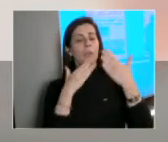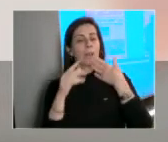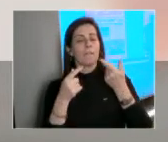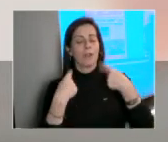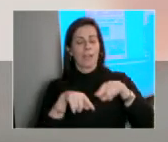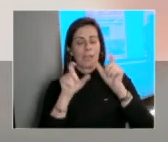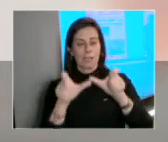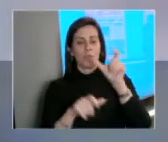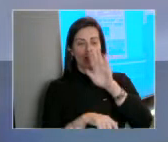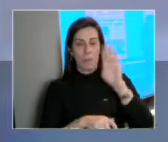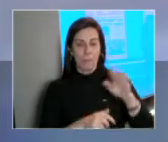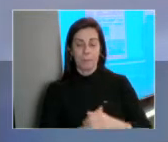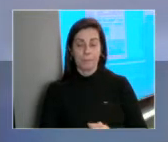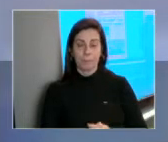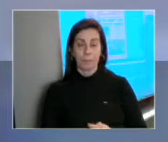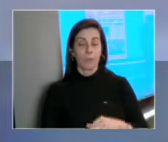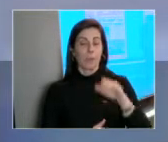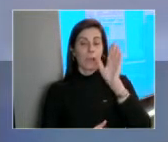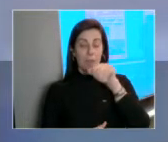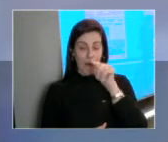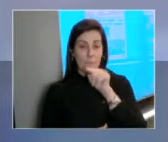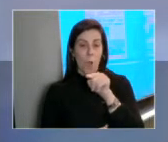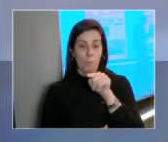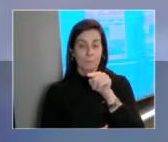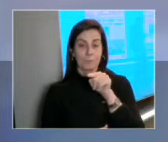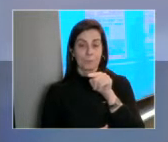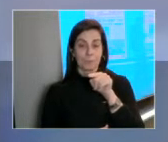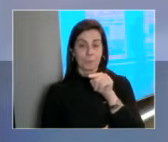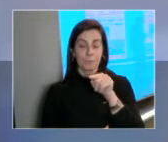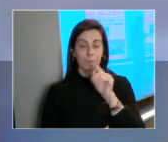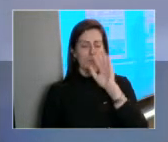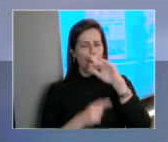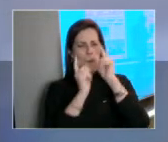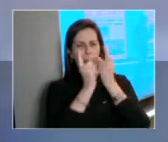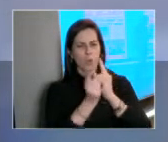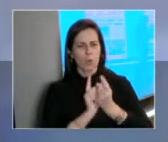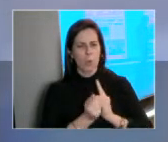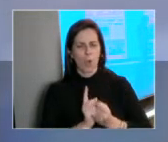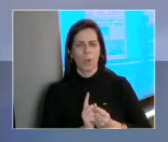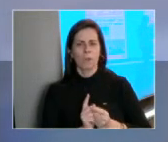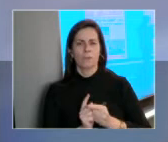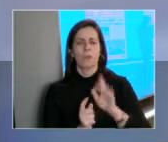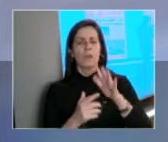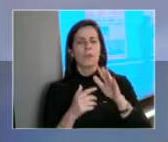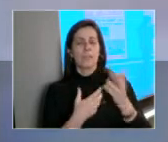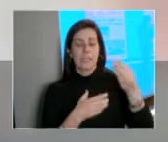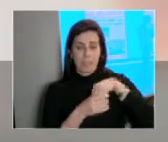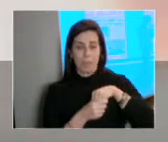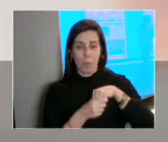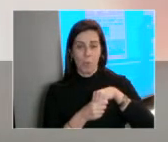הדיונים בחסינות. וגם כאן בישראל היום כמה תורי פרשנות. אריאל כאן, הסיפוח